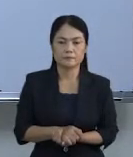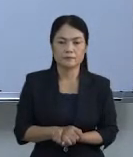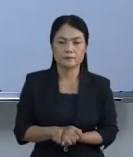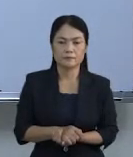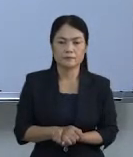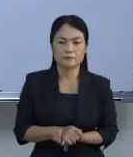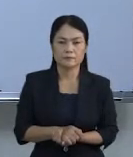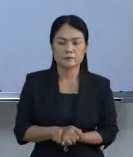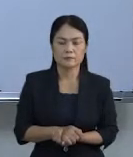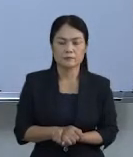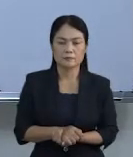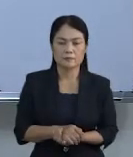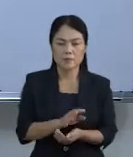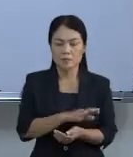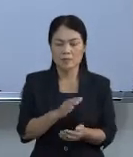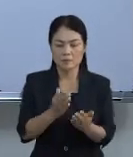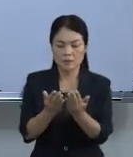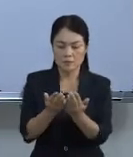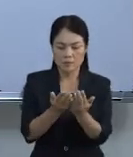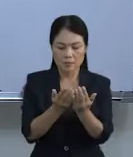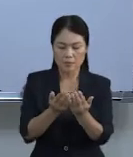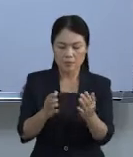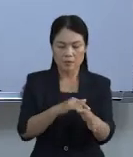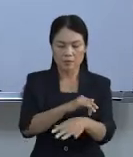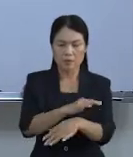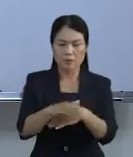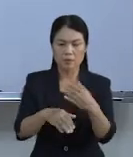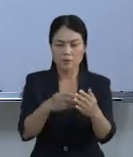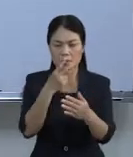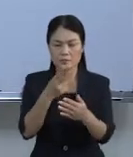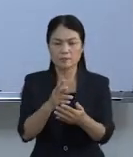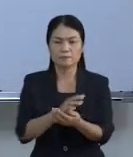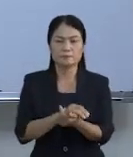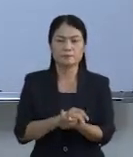và lấy dựng con an bằng ốc nếm ớ